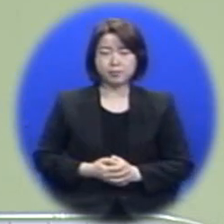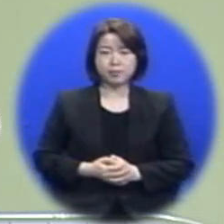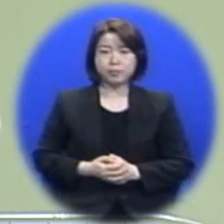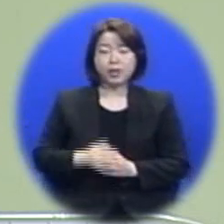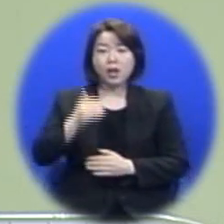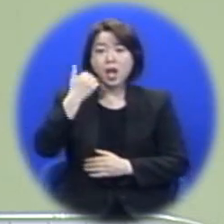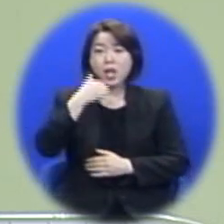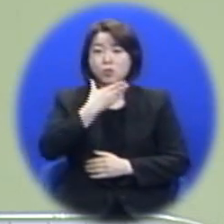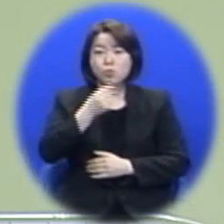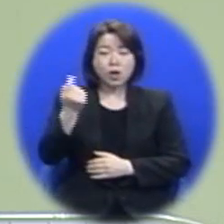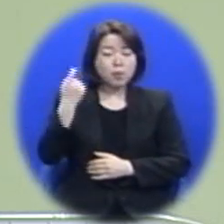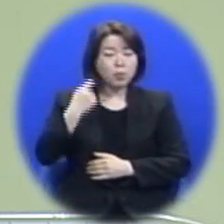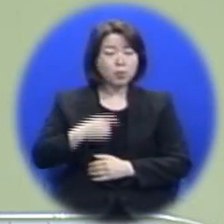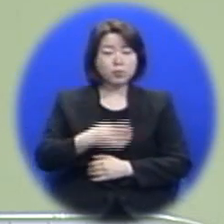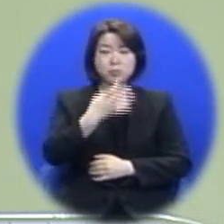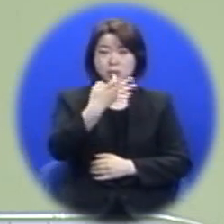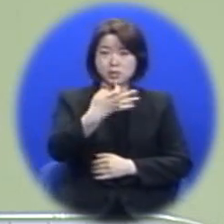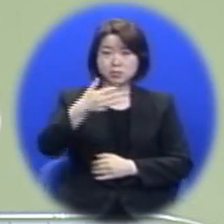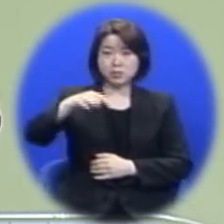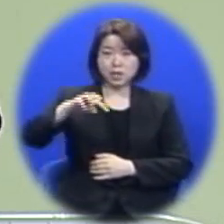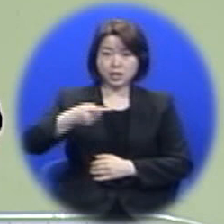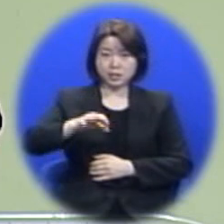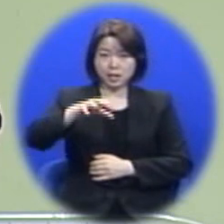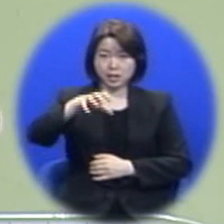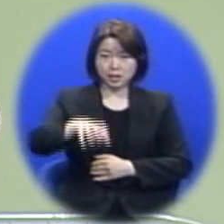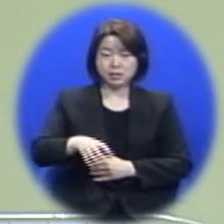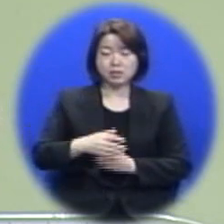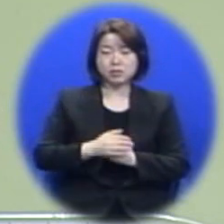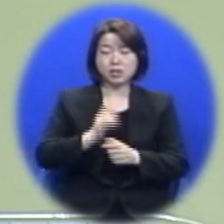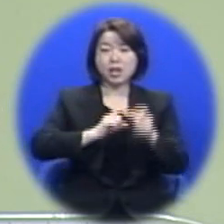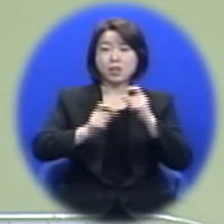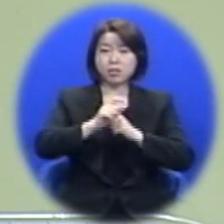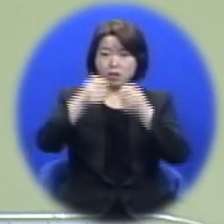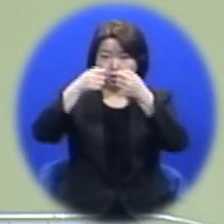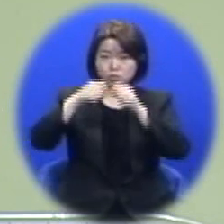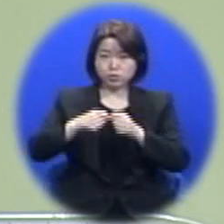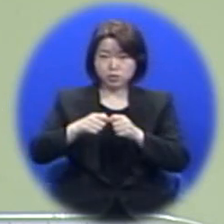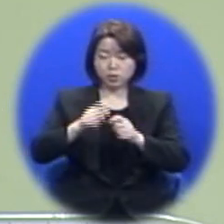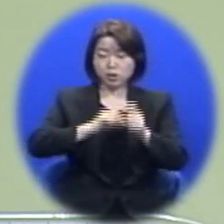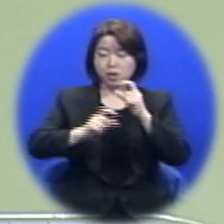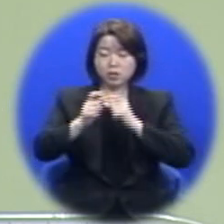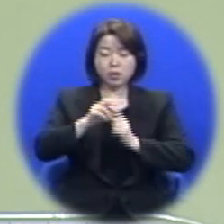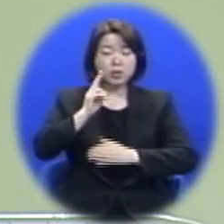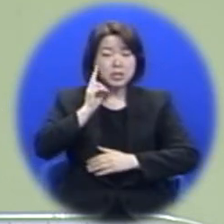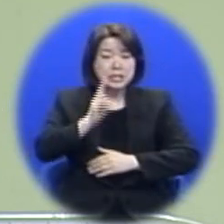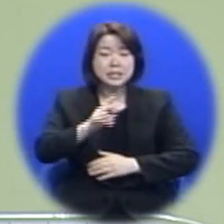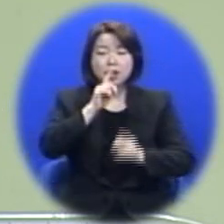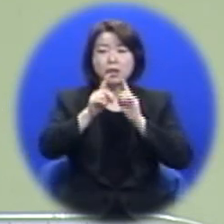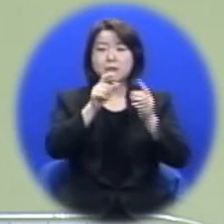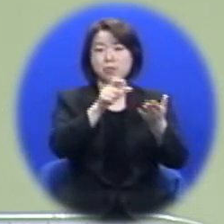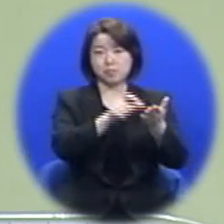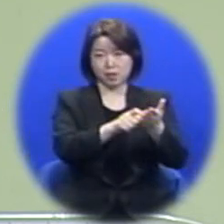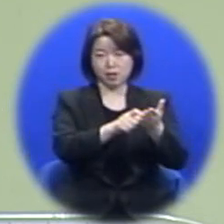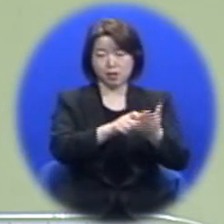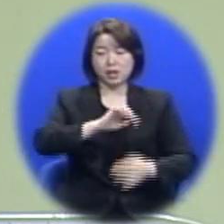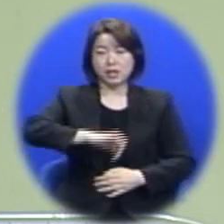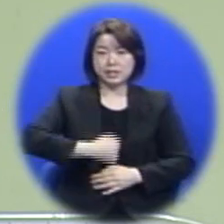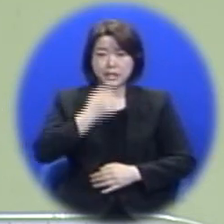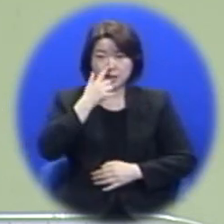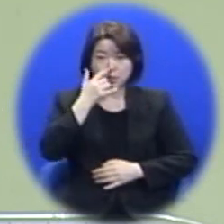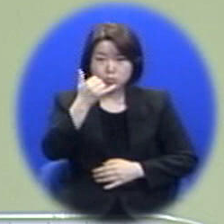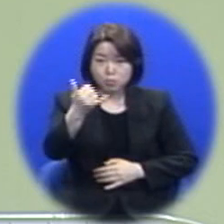누가복음 14장 에서는 조금 더 구체적이고 또 더 심각하게 말씀하셨습니다 자기 부모와